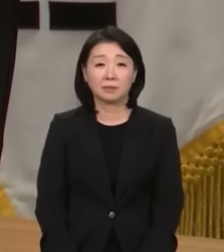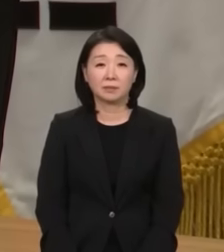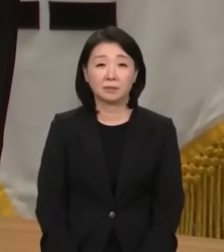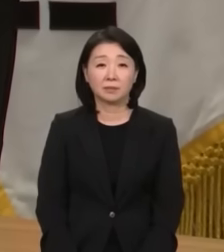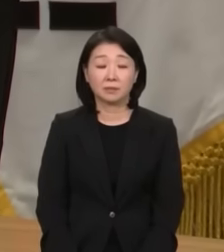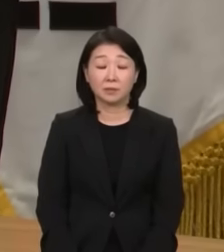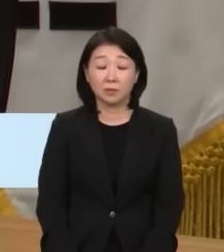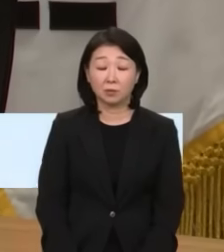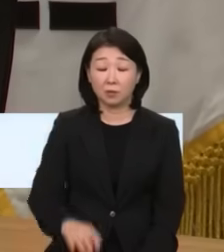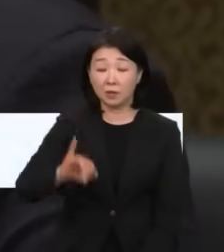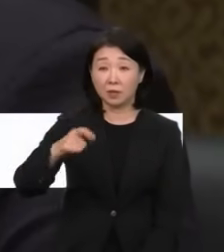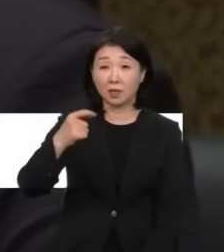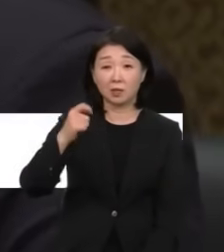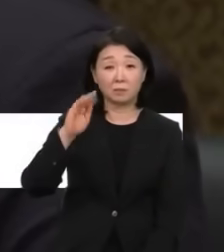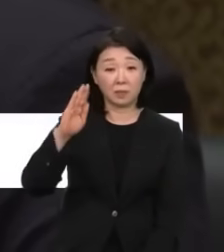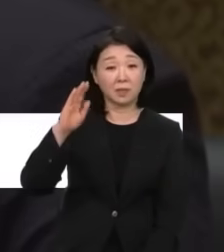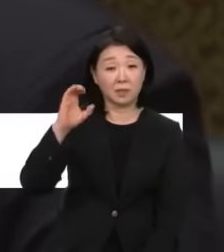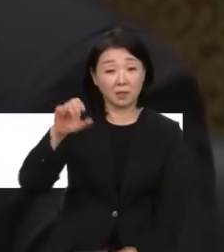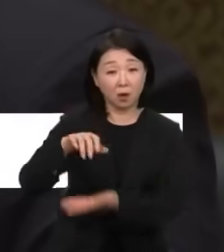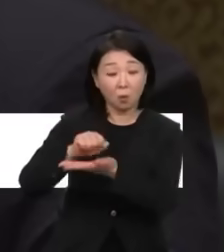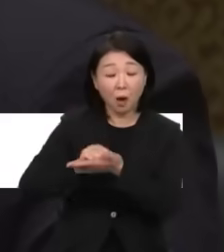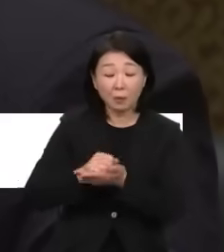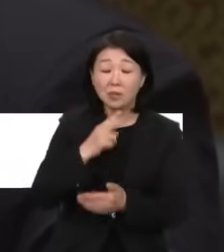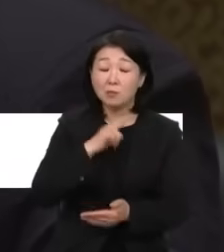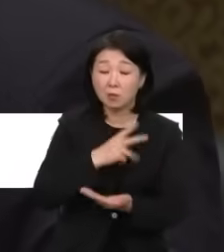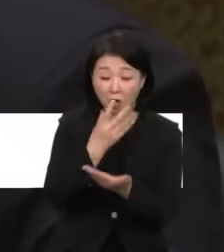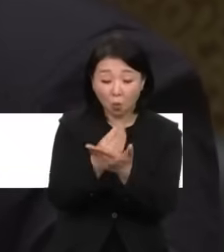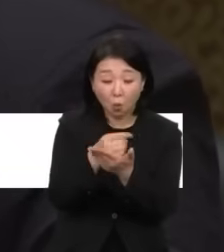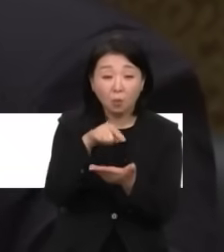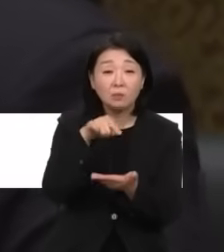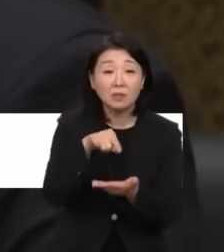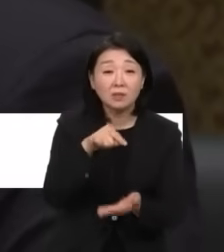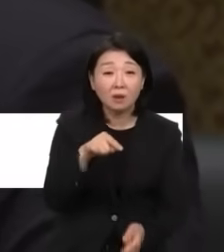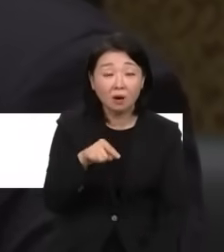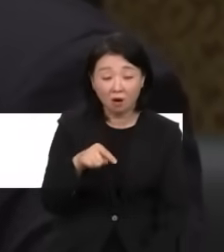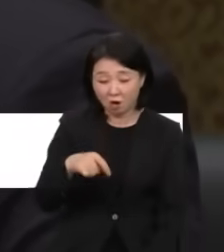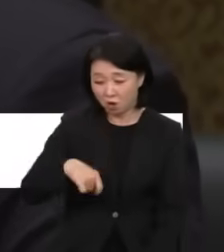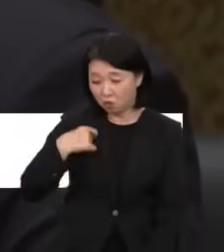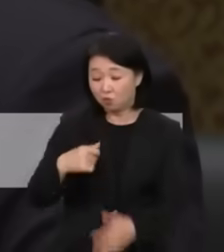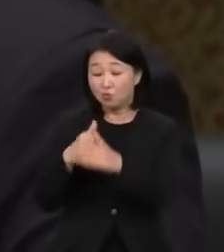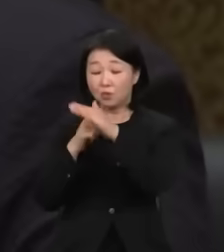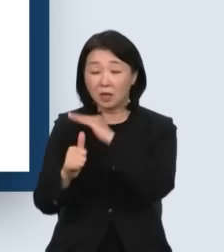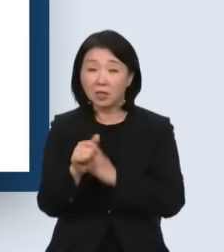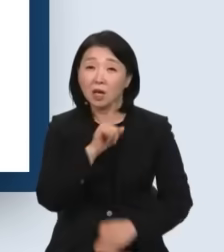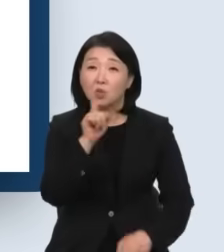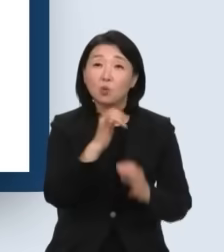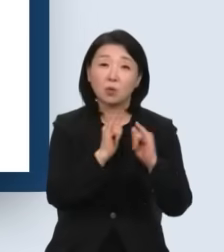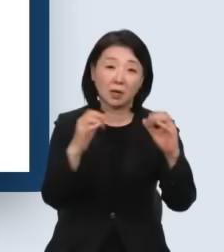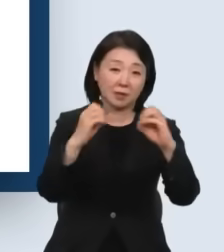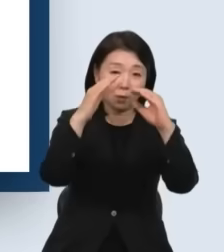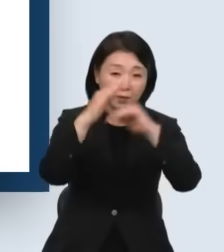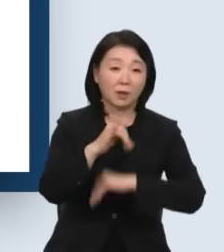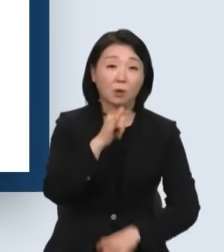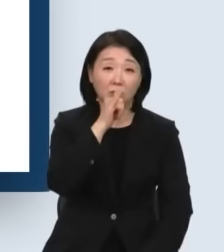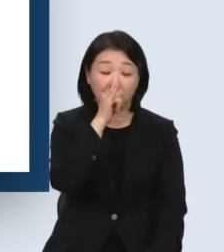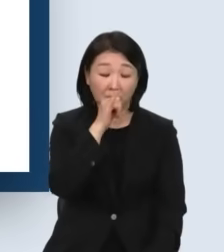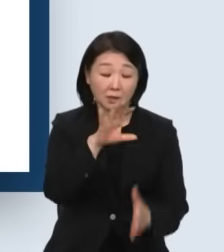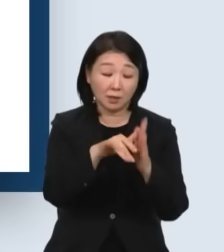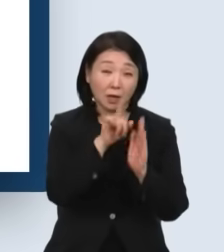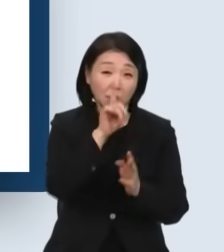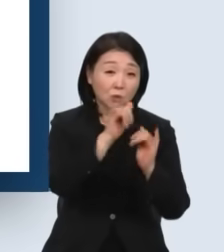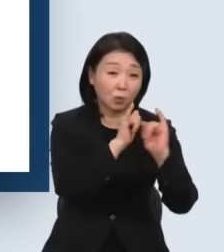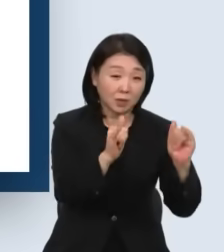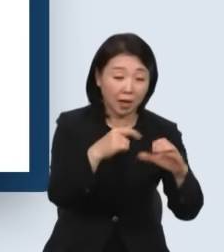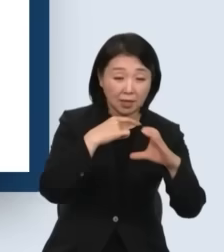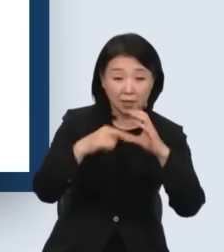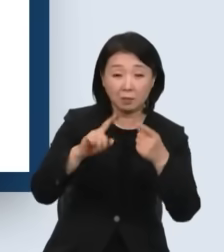JTBC가 확보한 2분짜리 녹음 파일엔 지난해 7월 이뤄진 정재호 주중대사와 신고자의 대화가 담겼습니다. 당시 신고자는